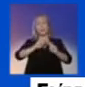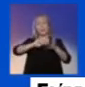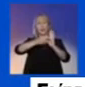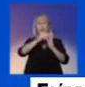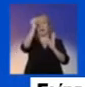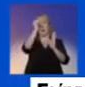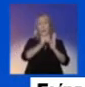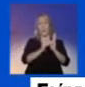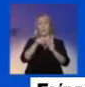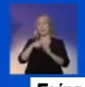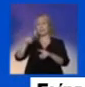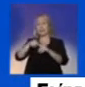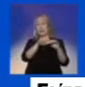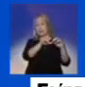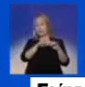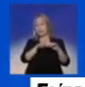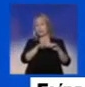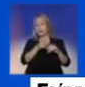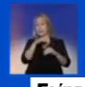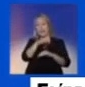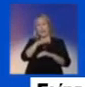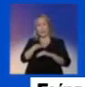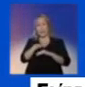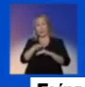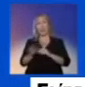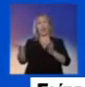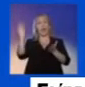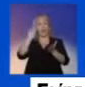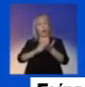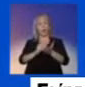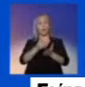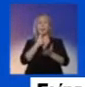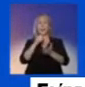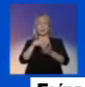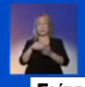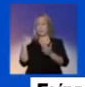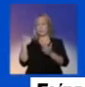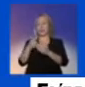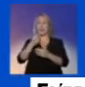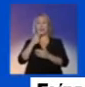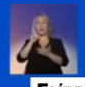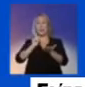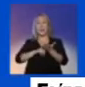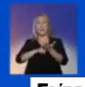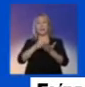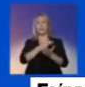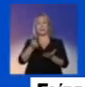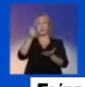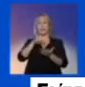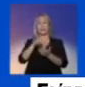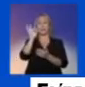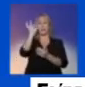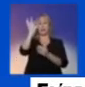10-20 αντισταθμιστικά τις προτάσεις που θα ζητήσουμε, ποια μπορούν να ικανοποιηθούν και σε ποιο βαθμό μας ικανοποιούν